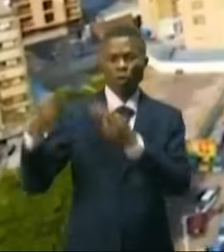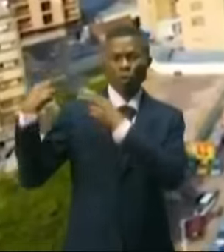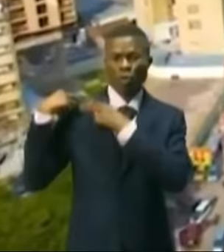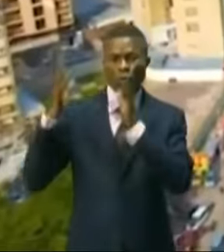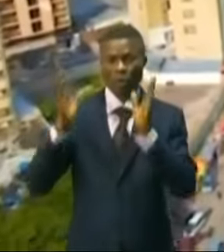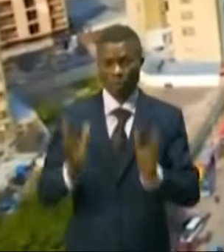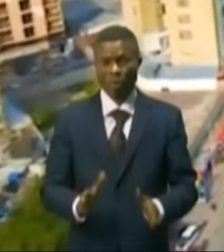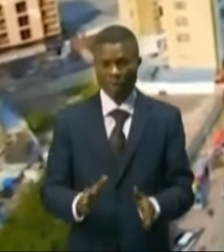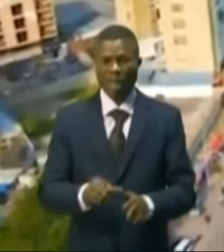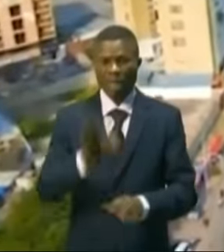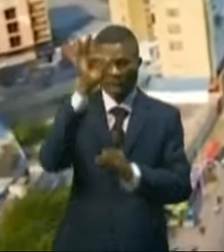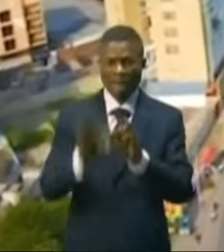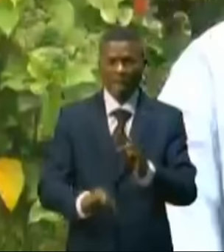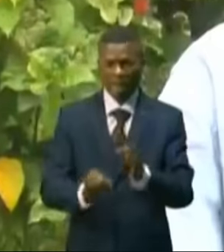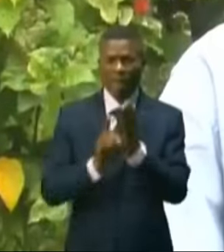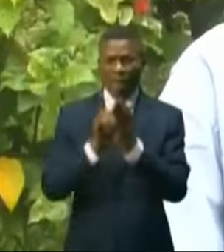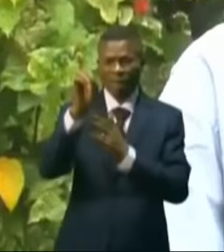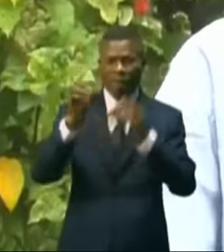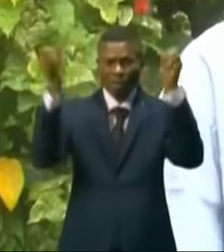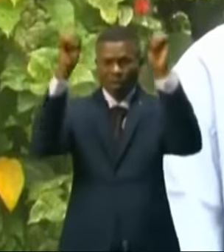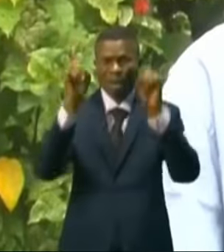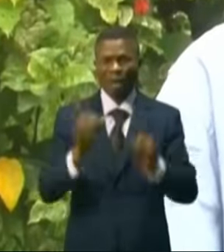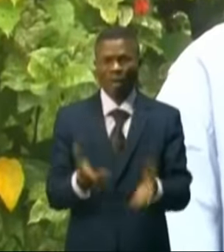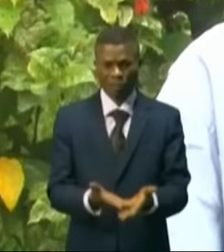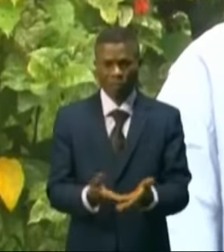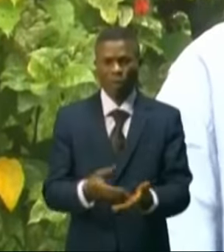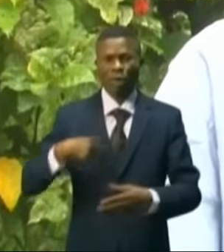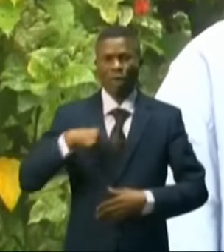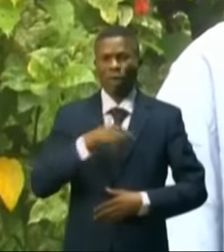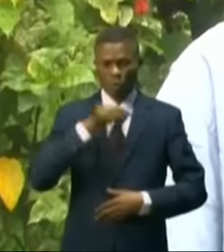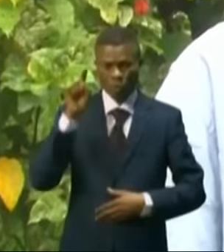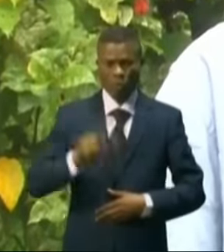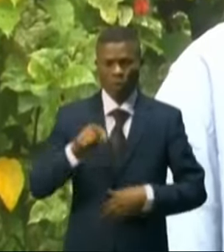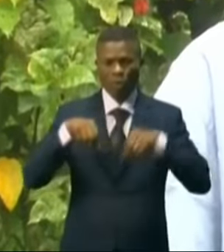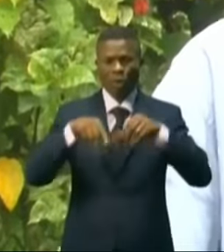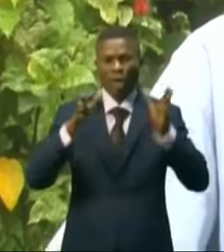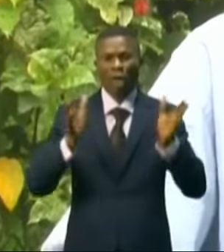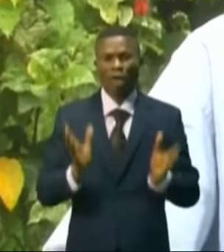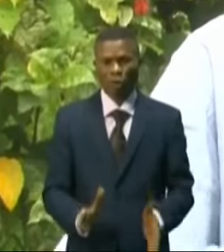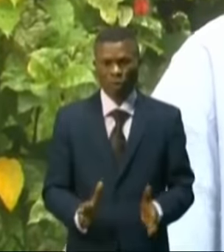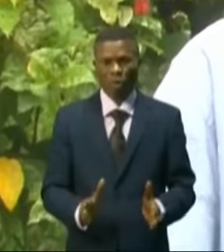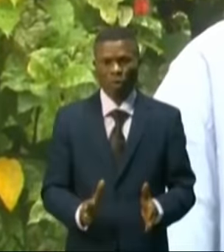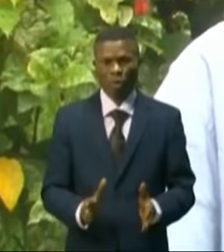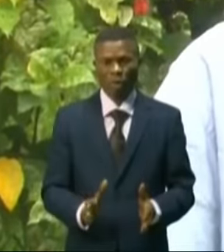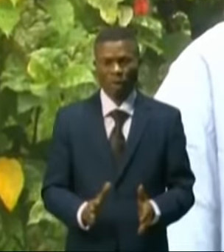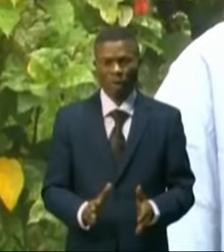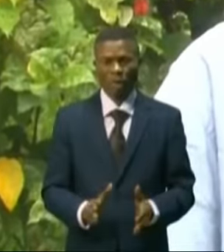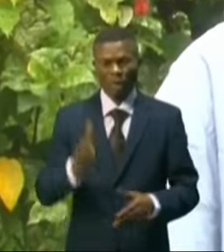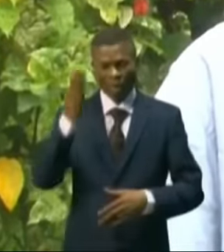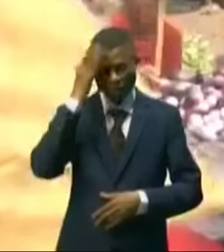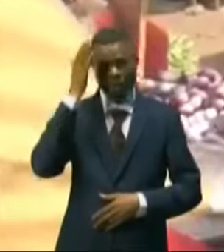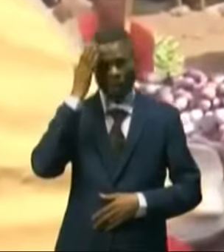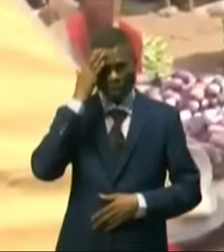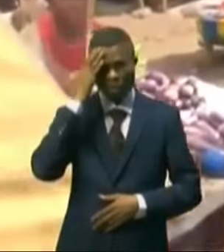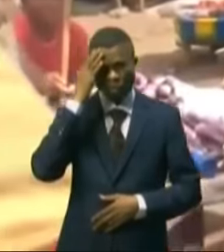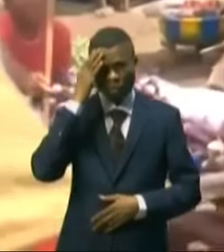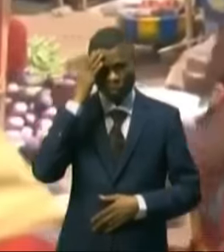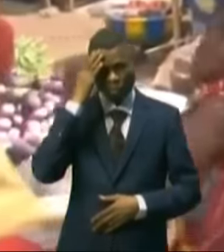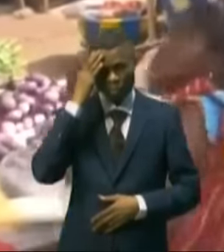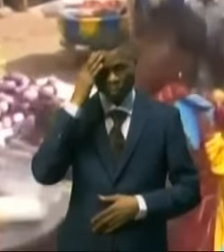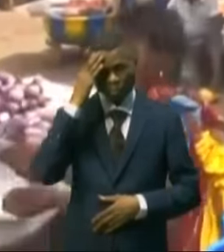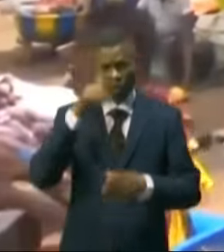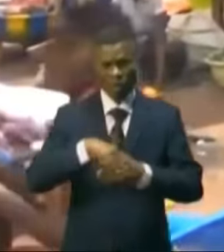responsables d'allumer cette lampe. Il faut que les Congolais prennent conscience. Dans notre